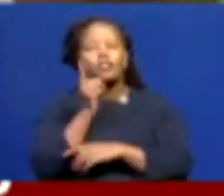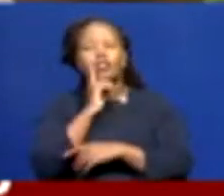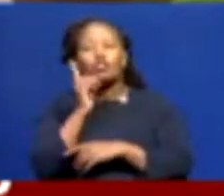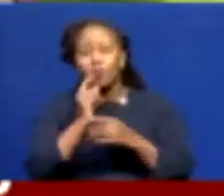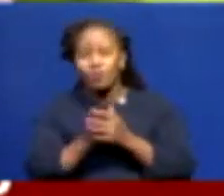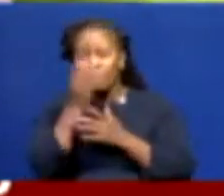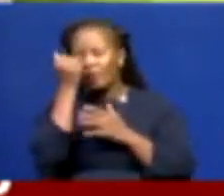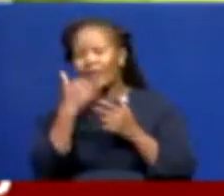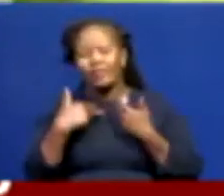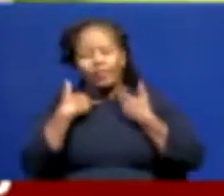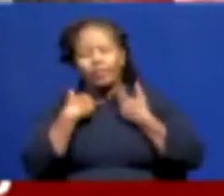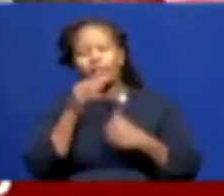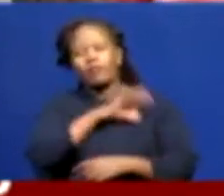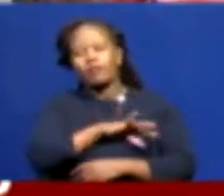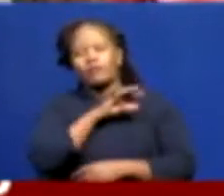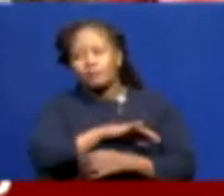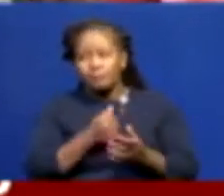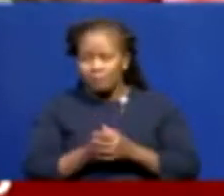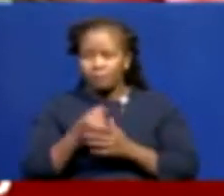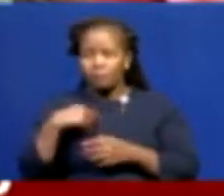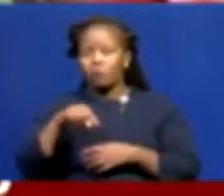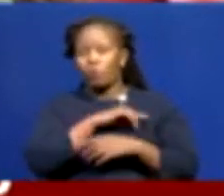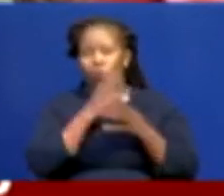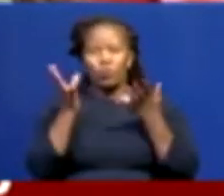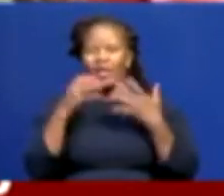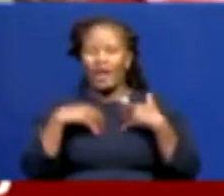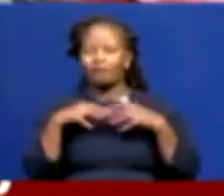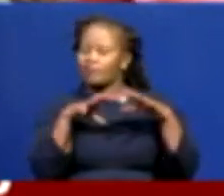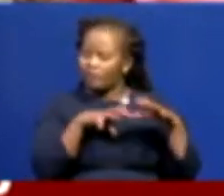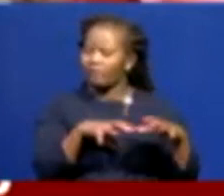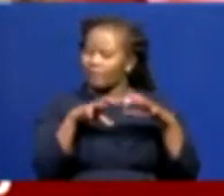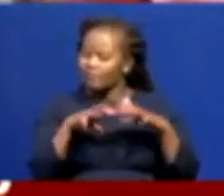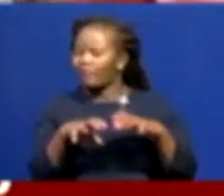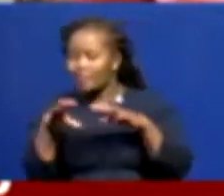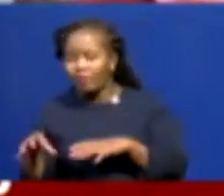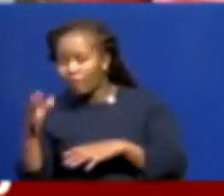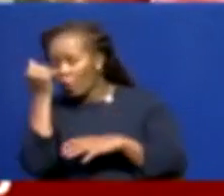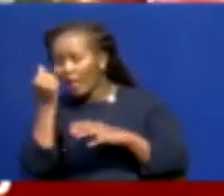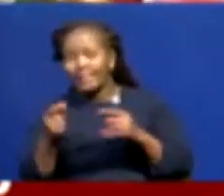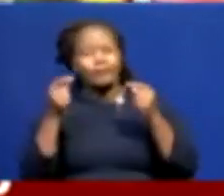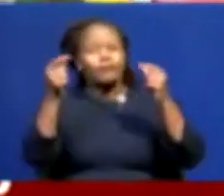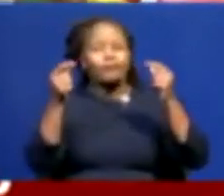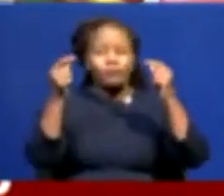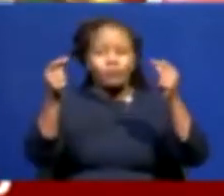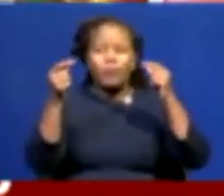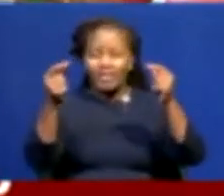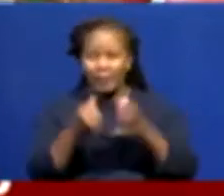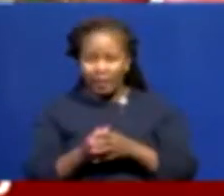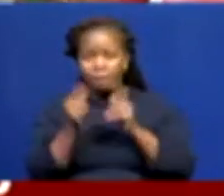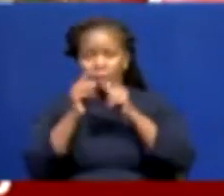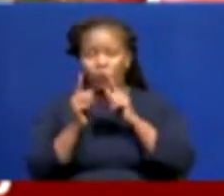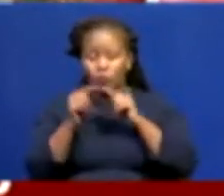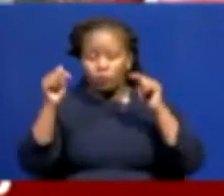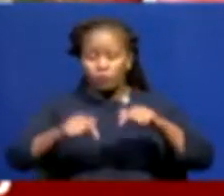cripple the sources of livelihood. Sisi ni watu ambao wameumia kwa sababu ya maneno ya maandamano. Na leo siku ya